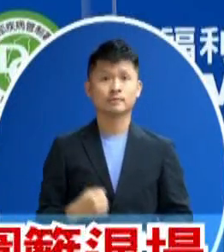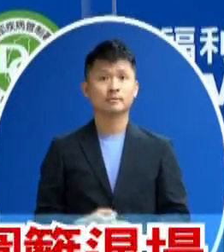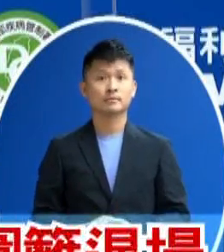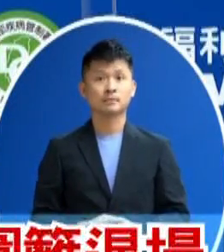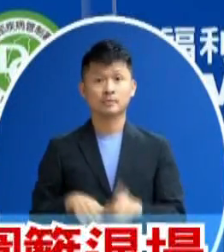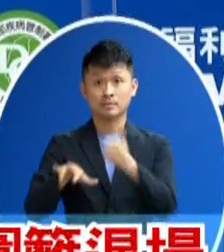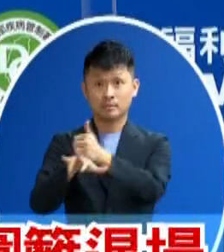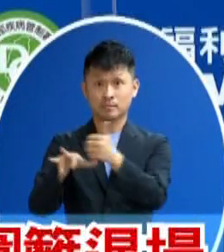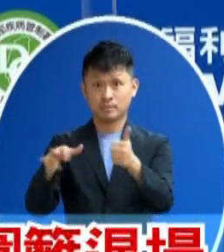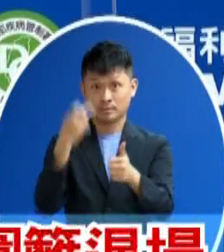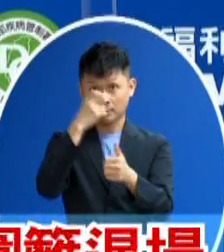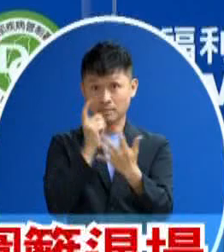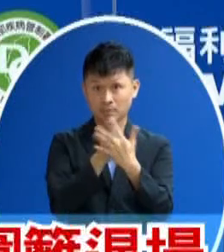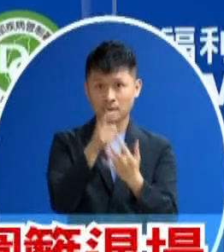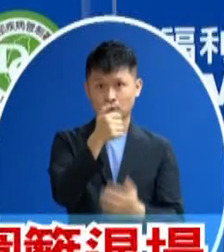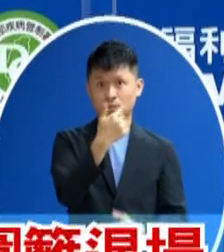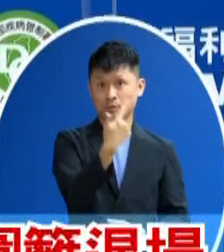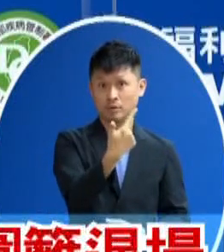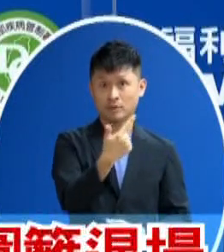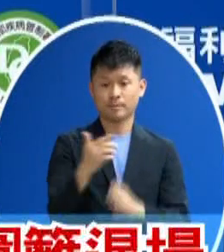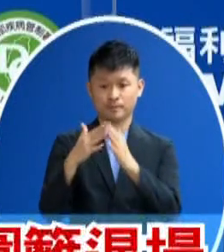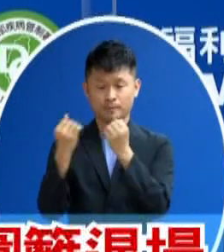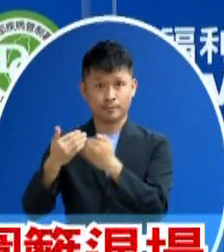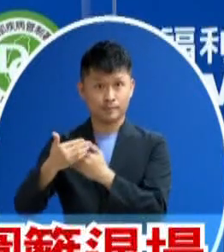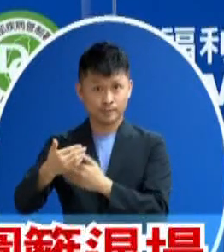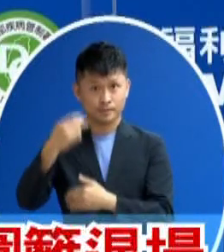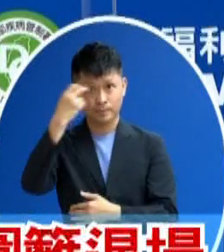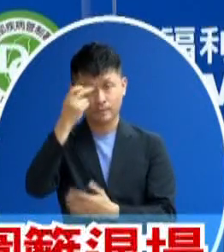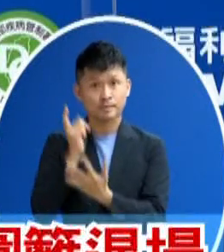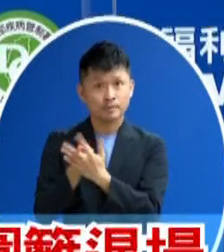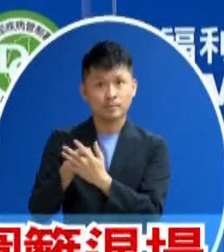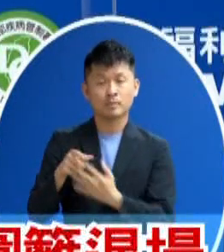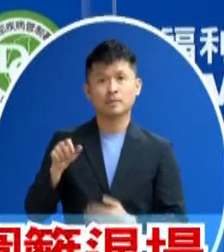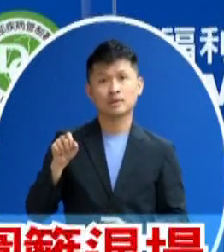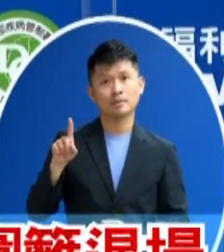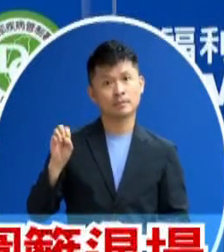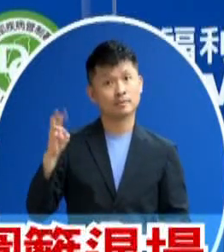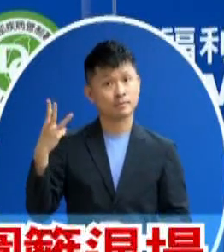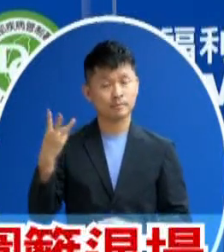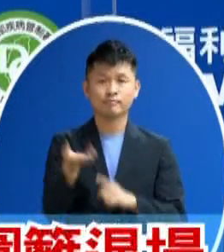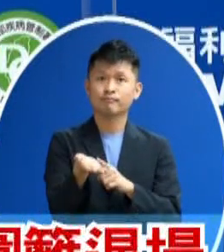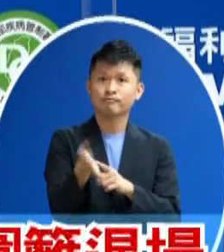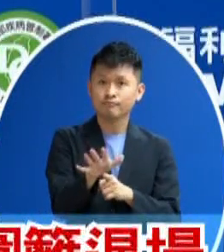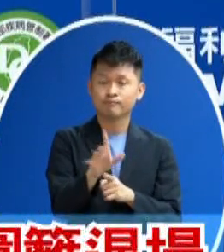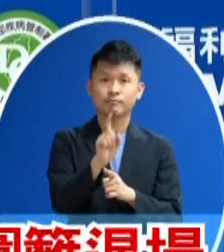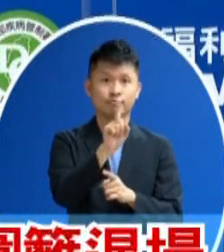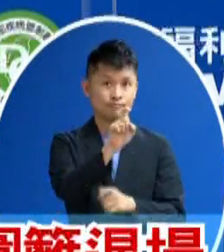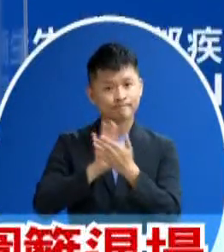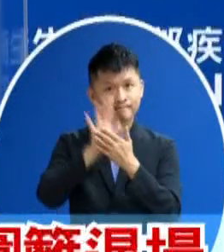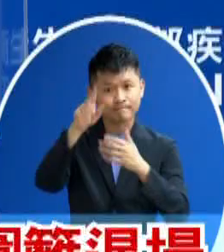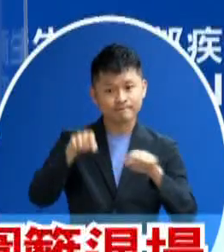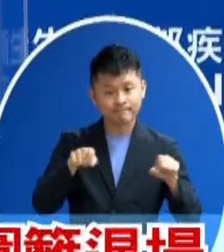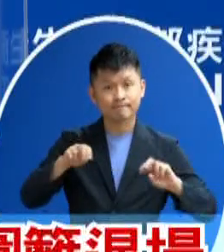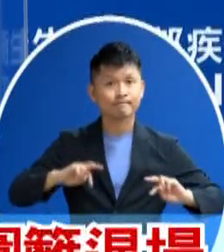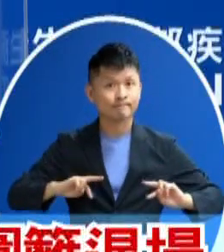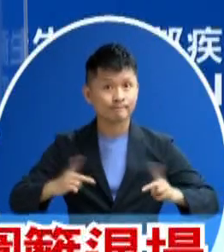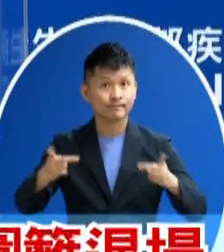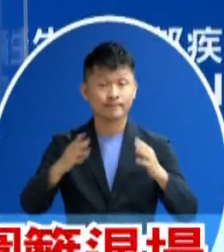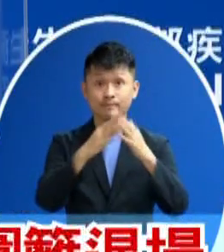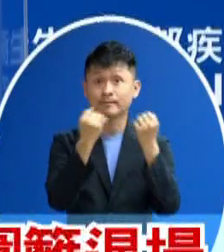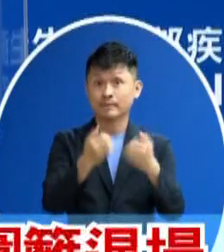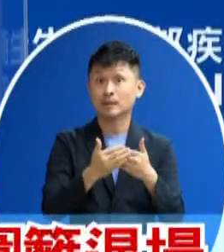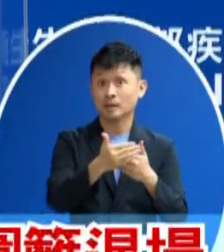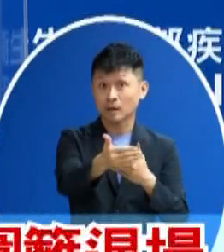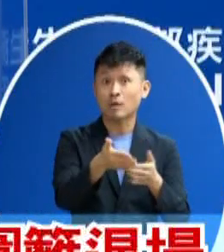运许可证到期之后，预计就不再经营了。不过新竹客运在桃竹、竹苗四县市一共有34条路